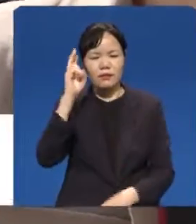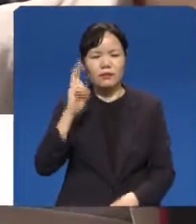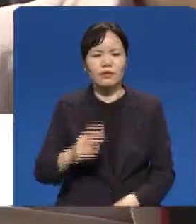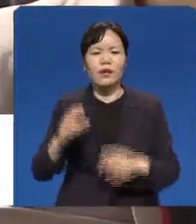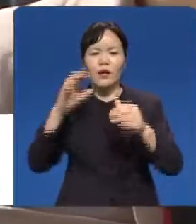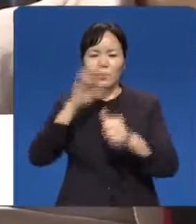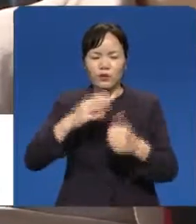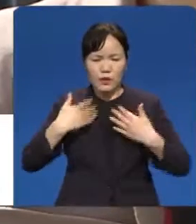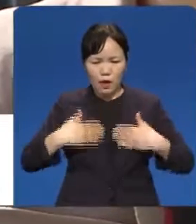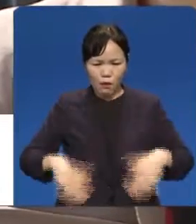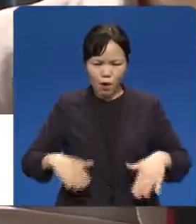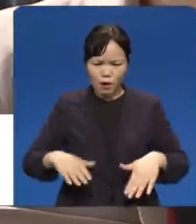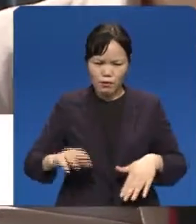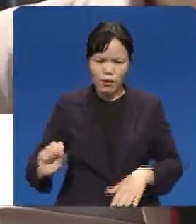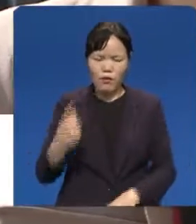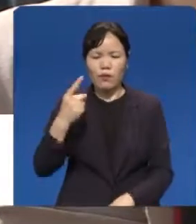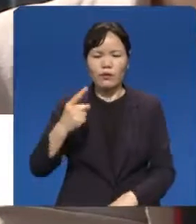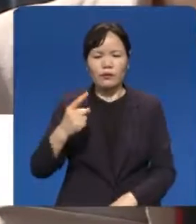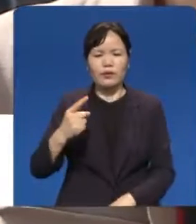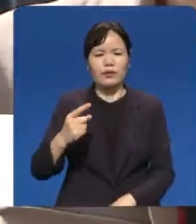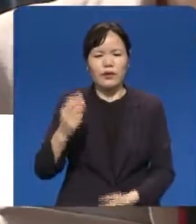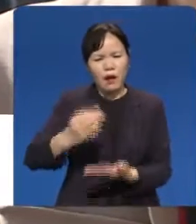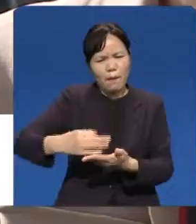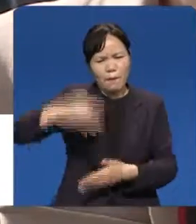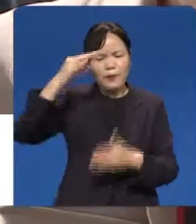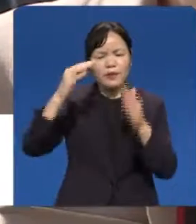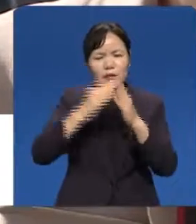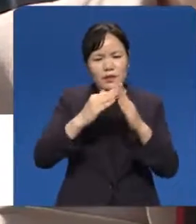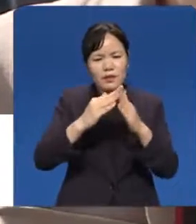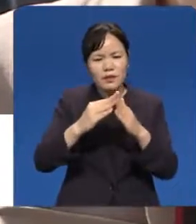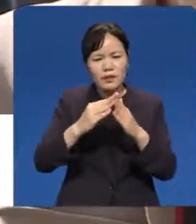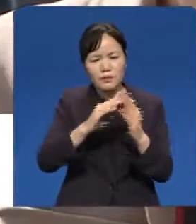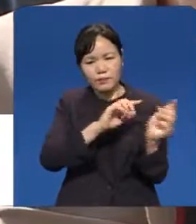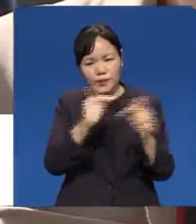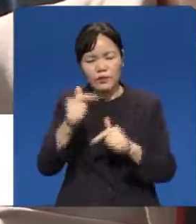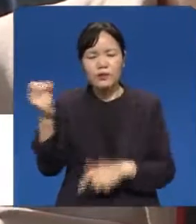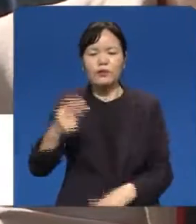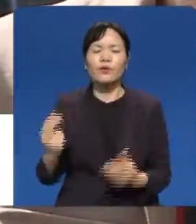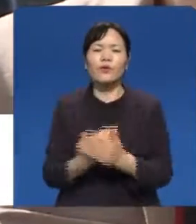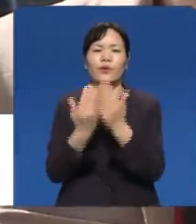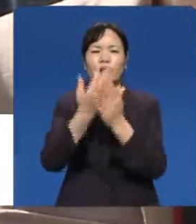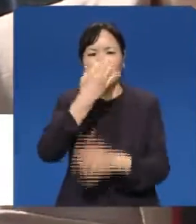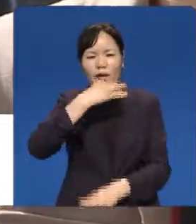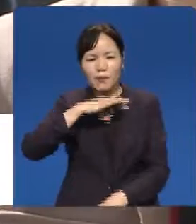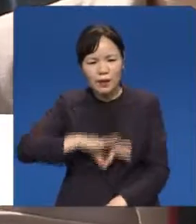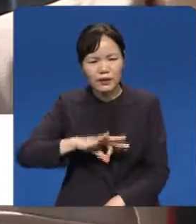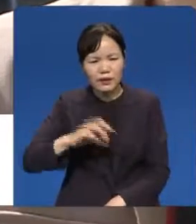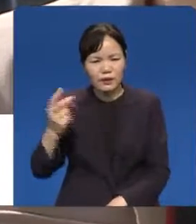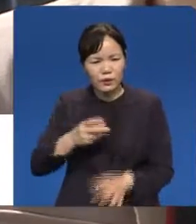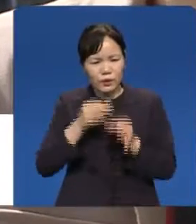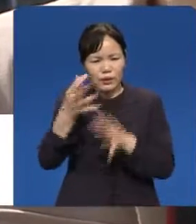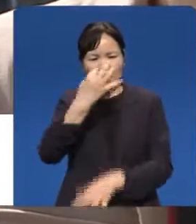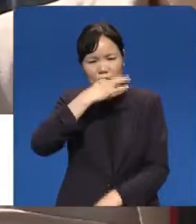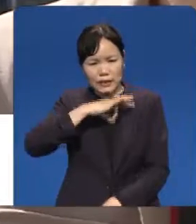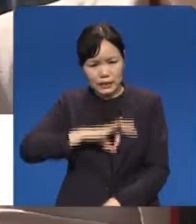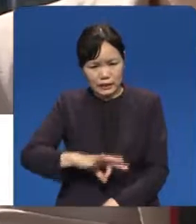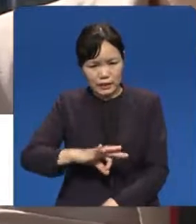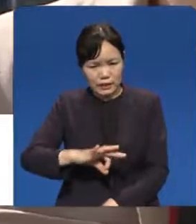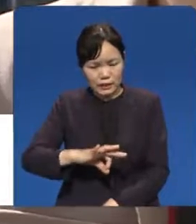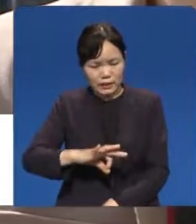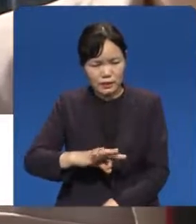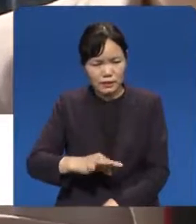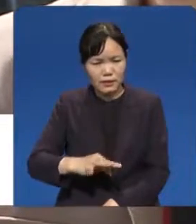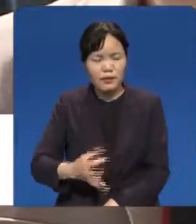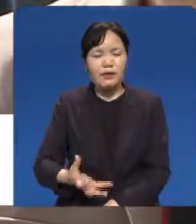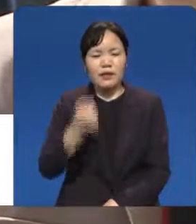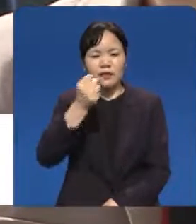완화 폭탄으로 인해서 국지적으로 고가 주택들 또는 개발 이익과 투기 이익을 누릴